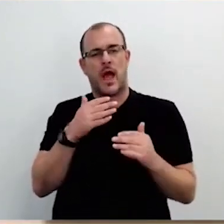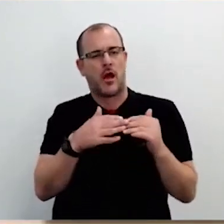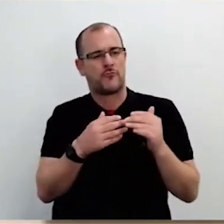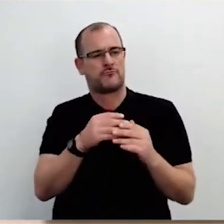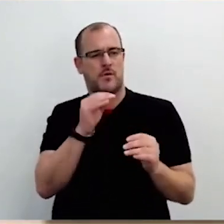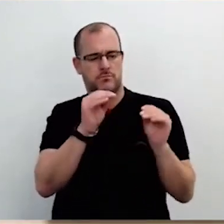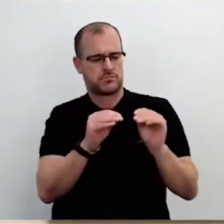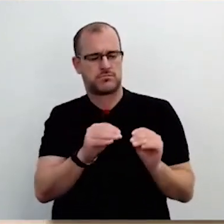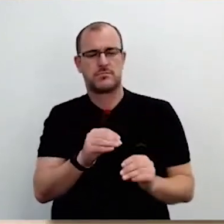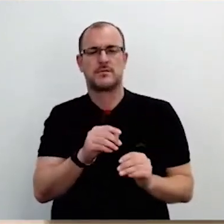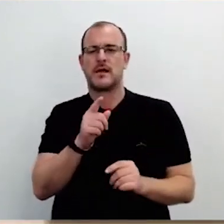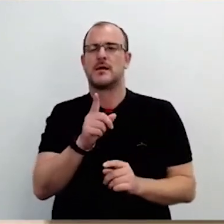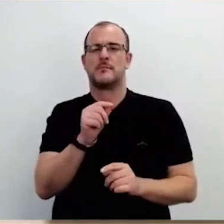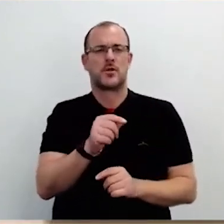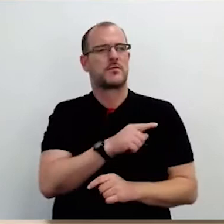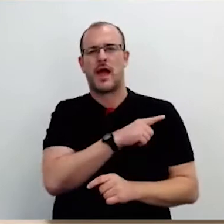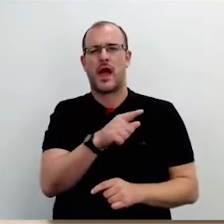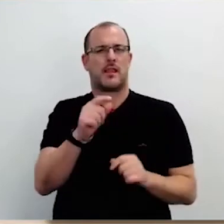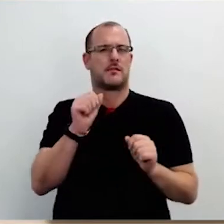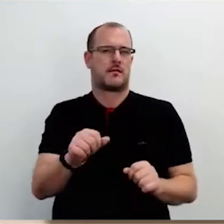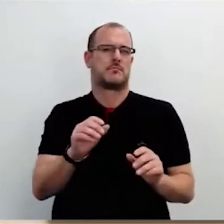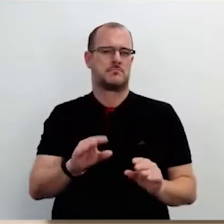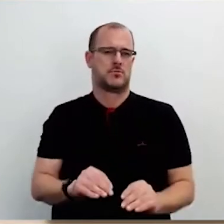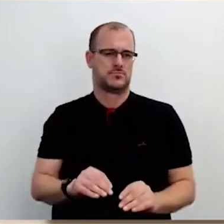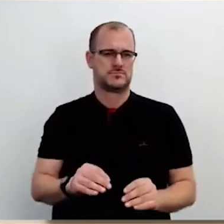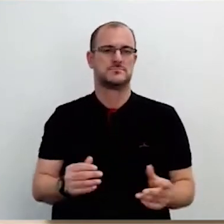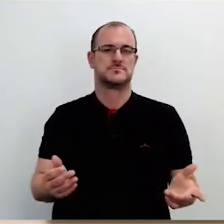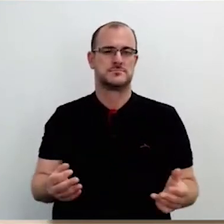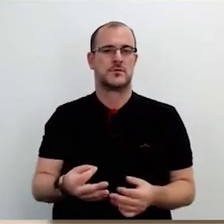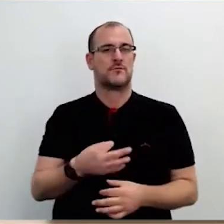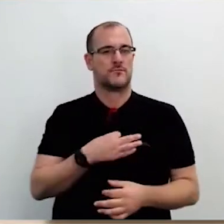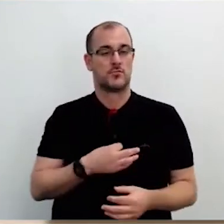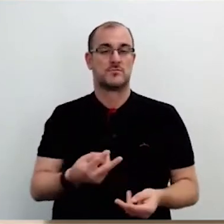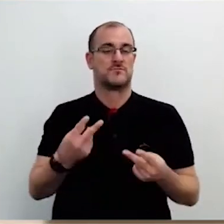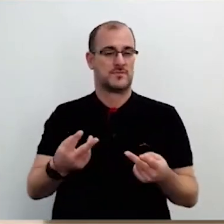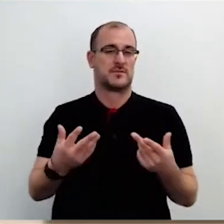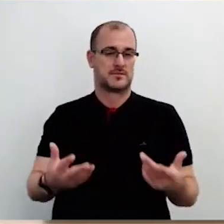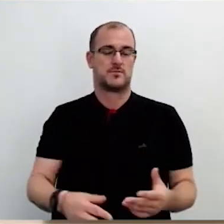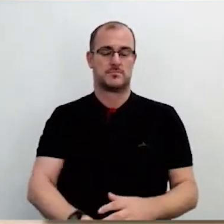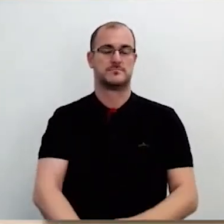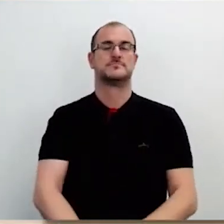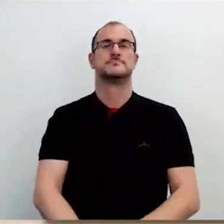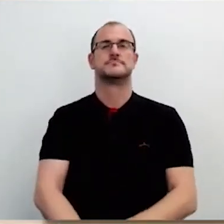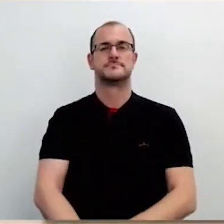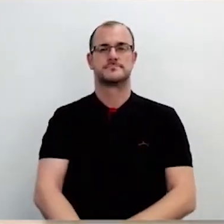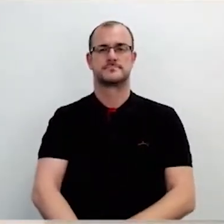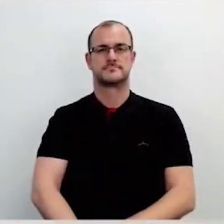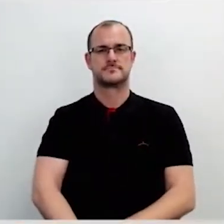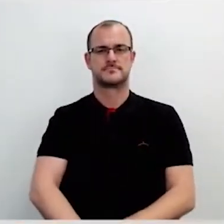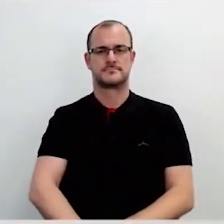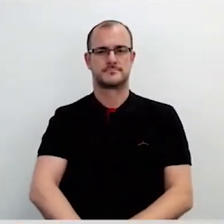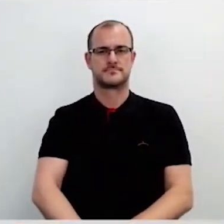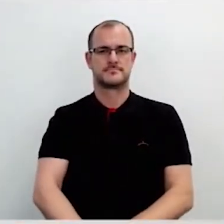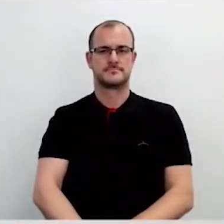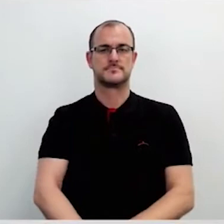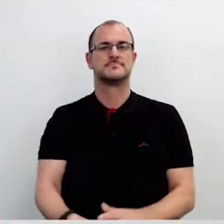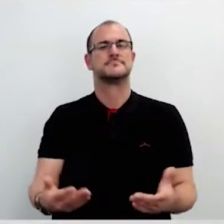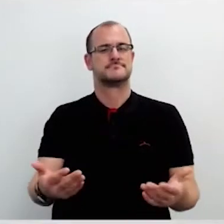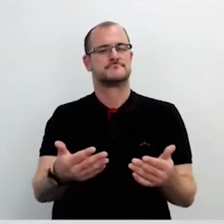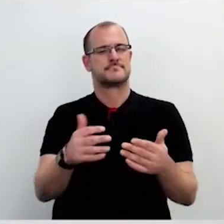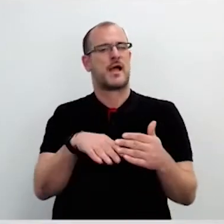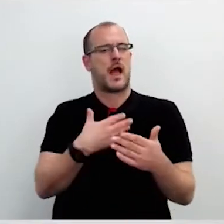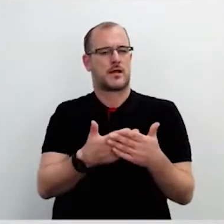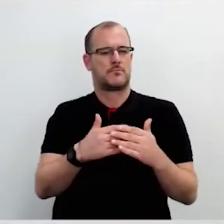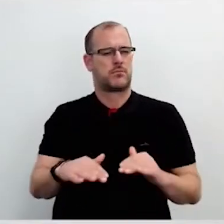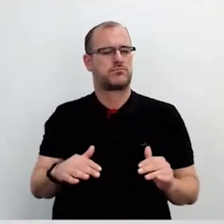sein, dass sie eben jeder nutzen kann. Das ist für uns wichtig. Ja, diese niedrigschwelligen